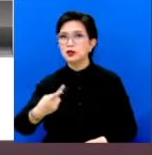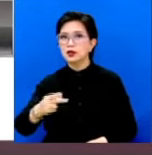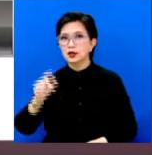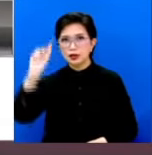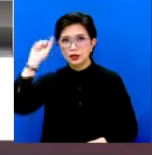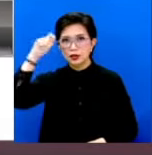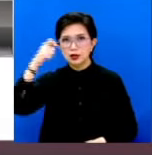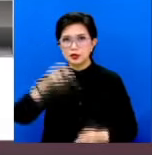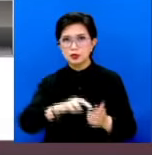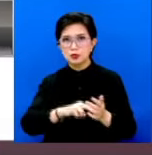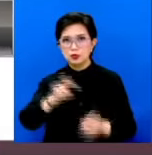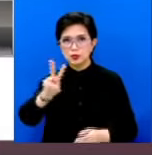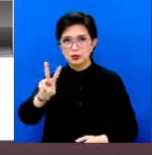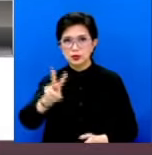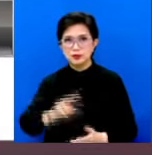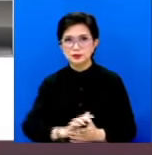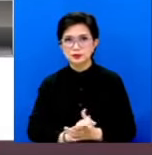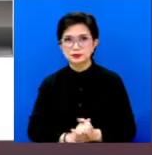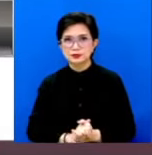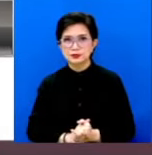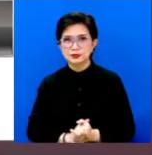2,